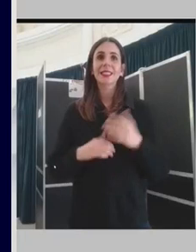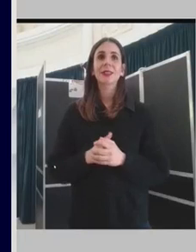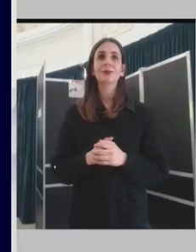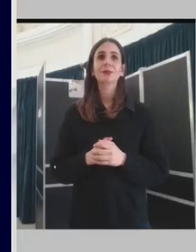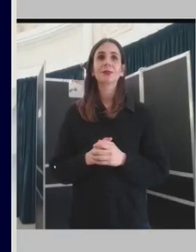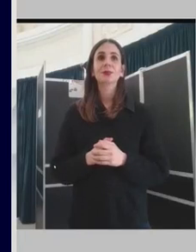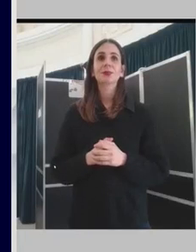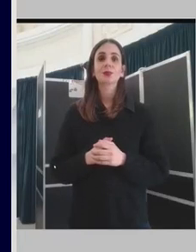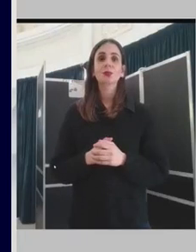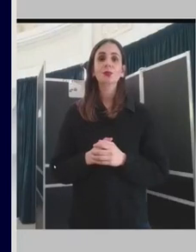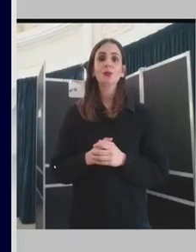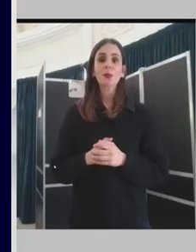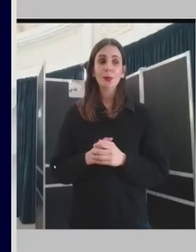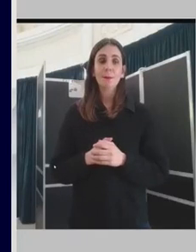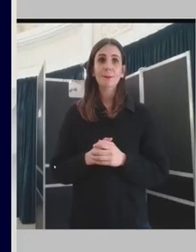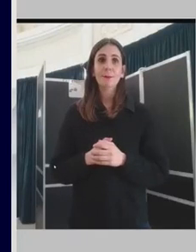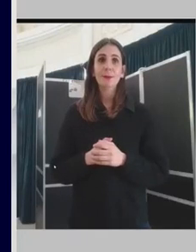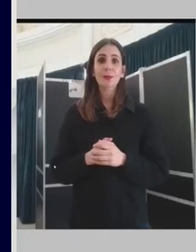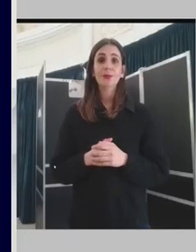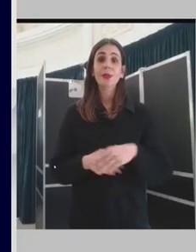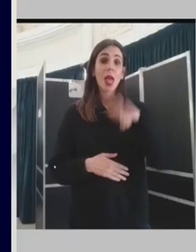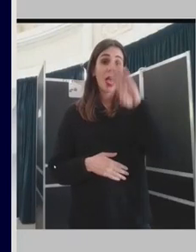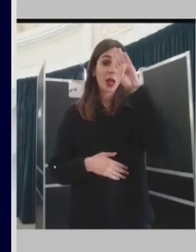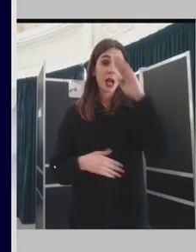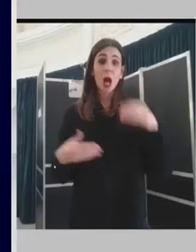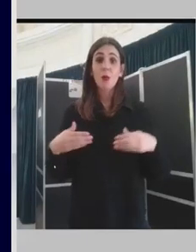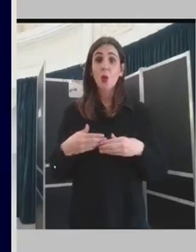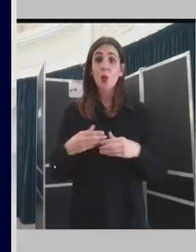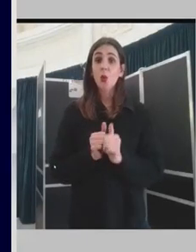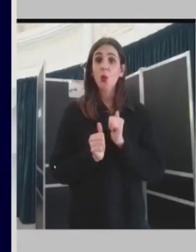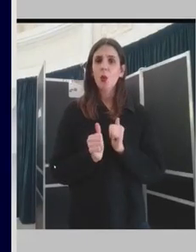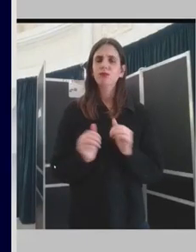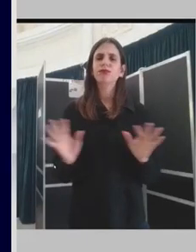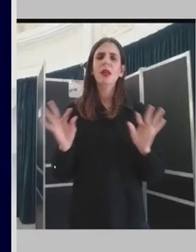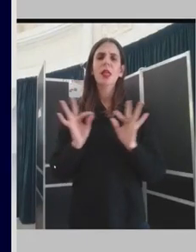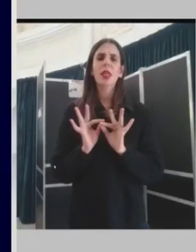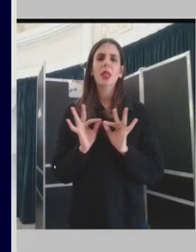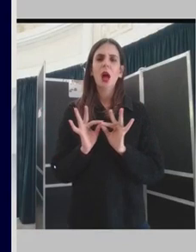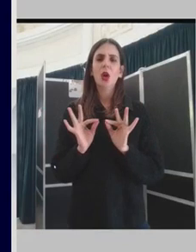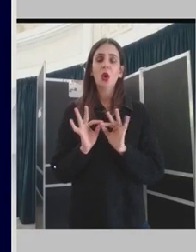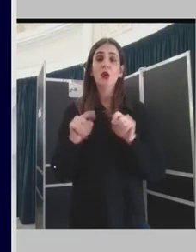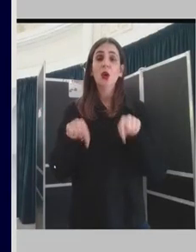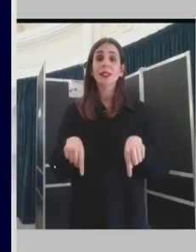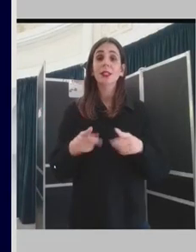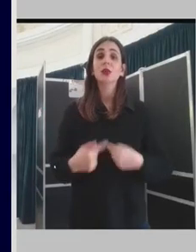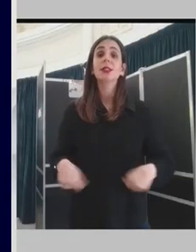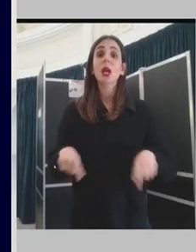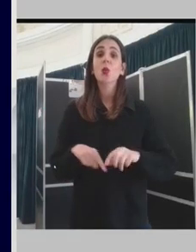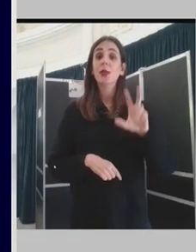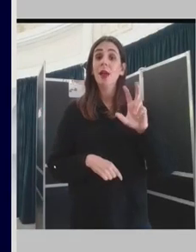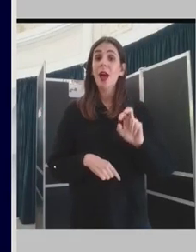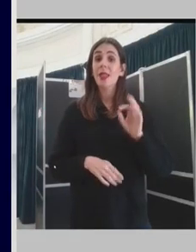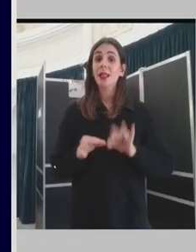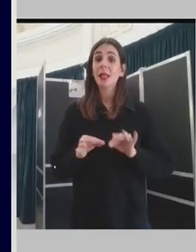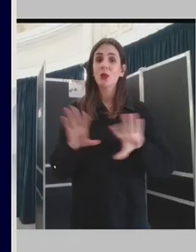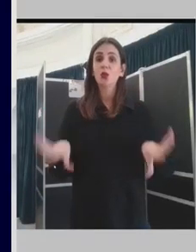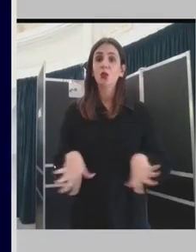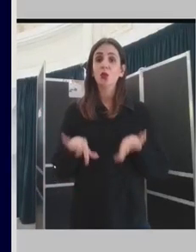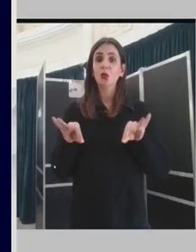seguendo ciò che era stato concordato in capigruppo, sospendiamo la seduta per 30 minuti. Riprendiamo esattamente